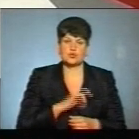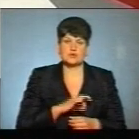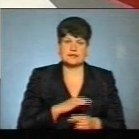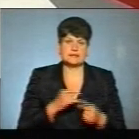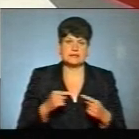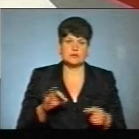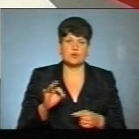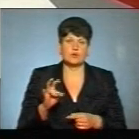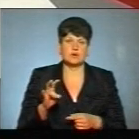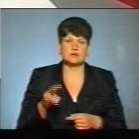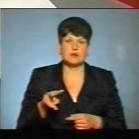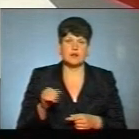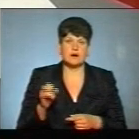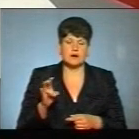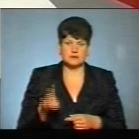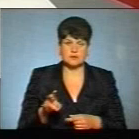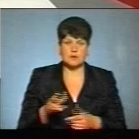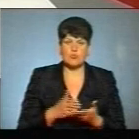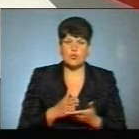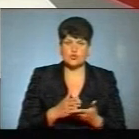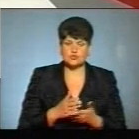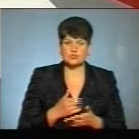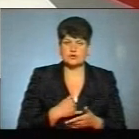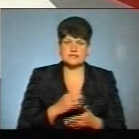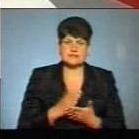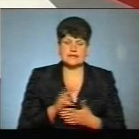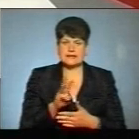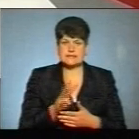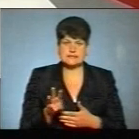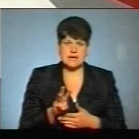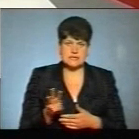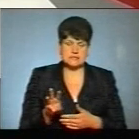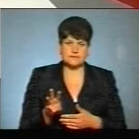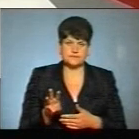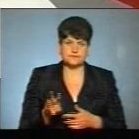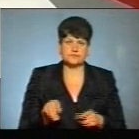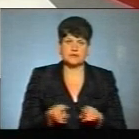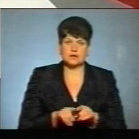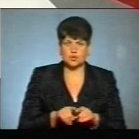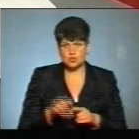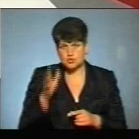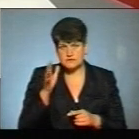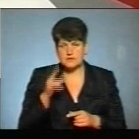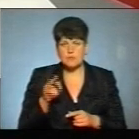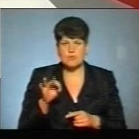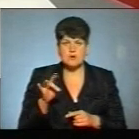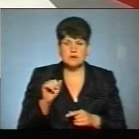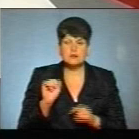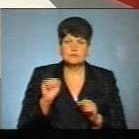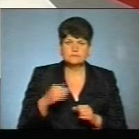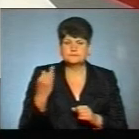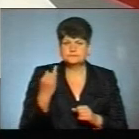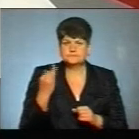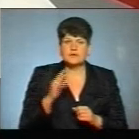різними онлайн-послугами. У нас є на сайті служби зайнятості і також освітній такий портал, де можна поцікавитися,